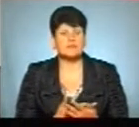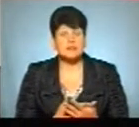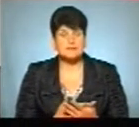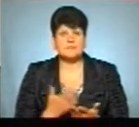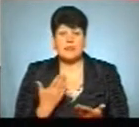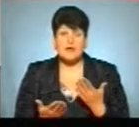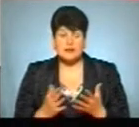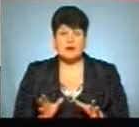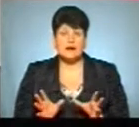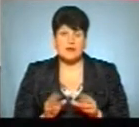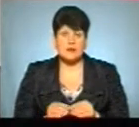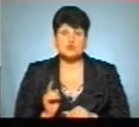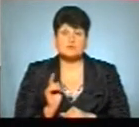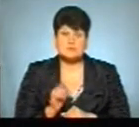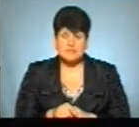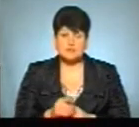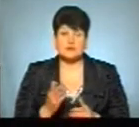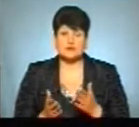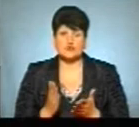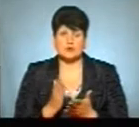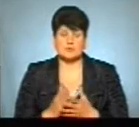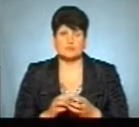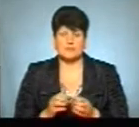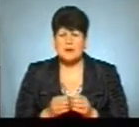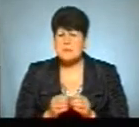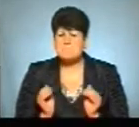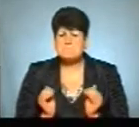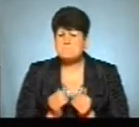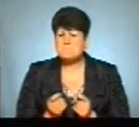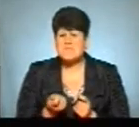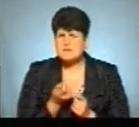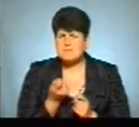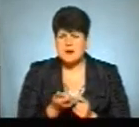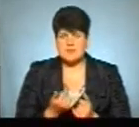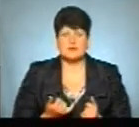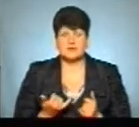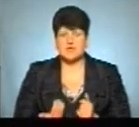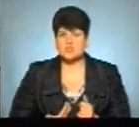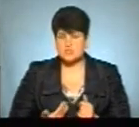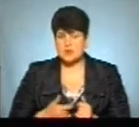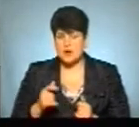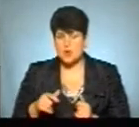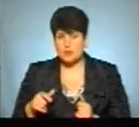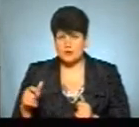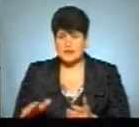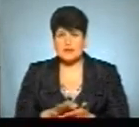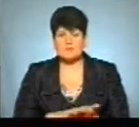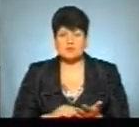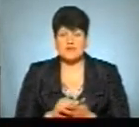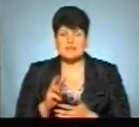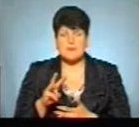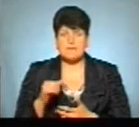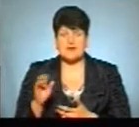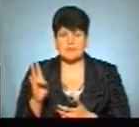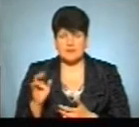тим, якщо є загроза мінімальна для життя громадян і для псування майна, зрозуміло,